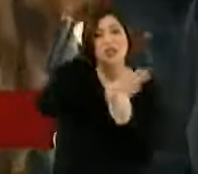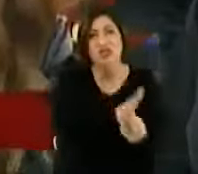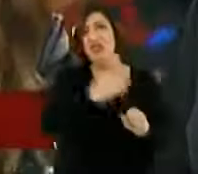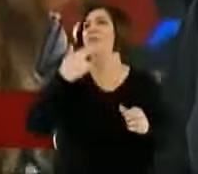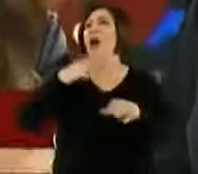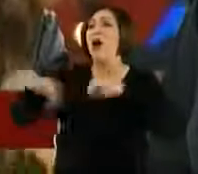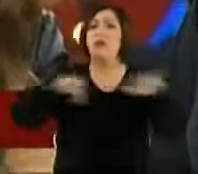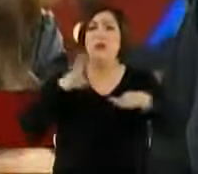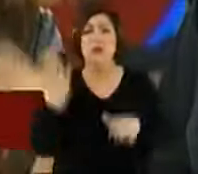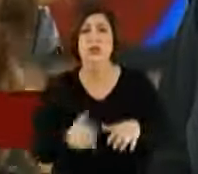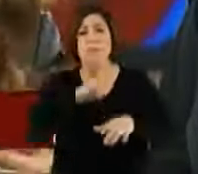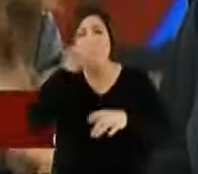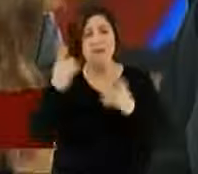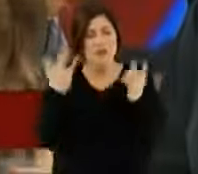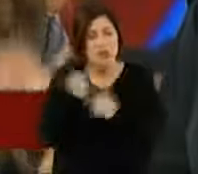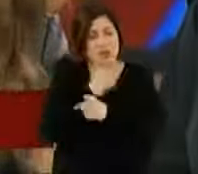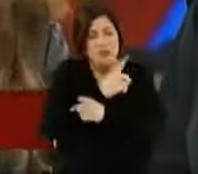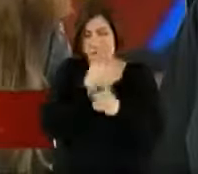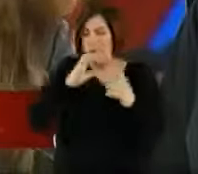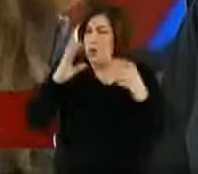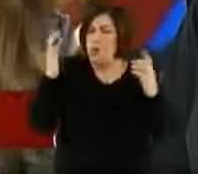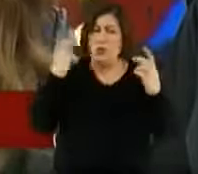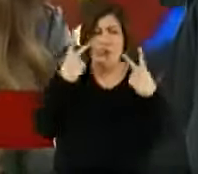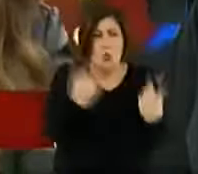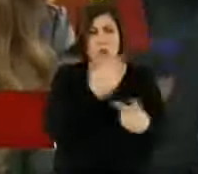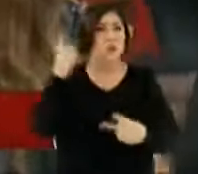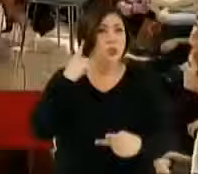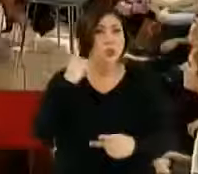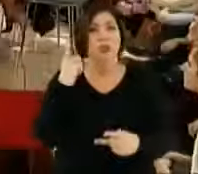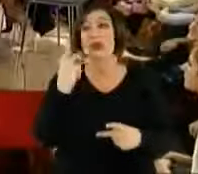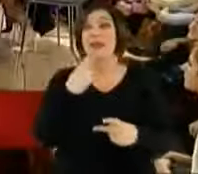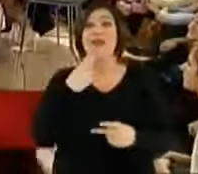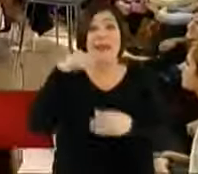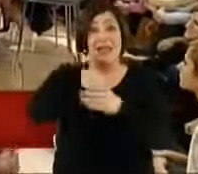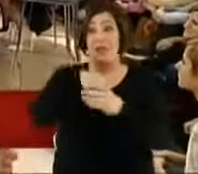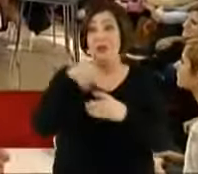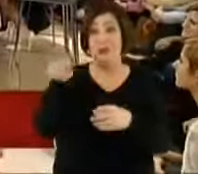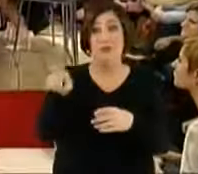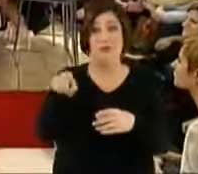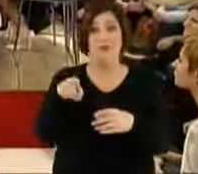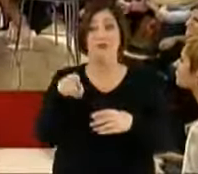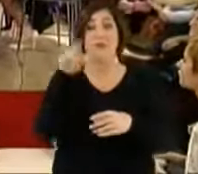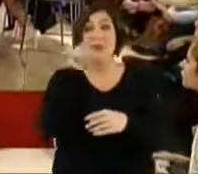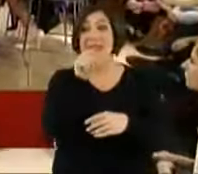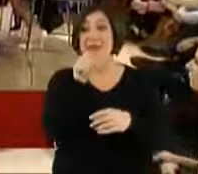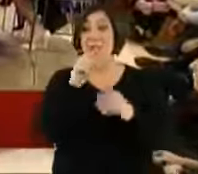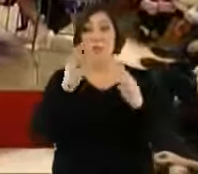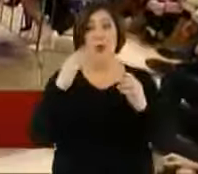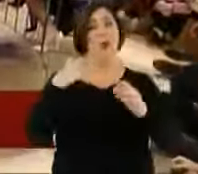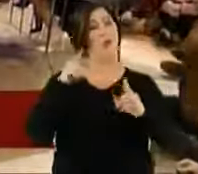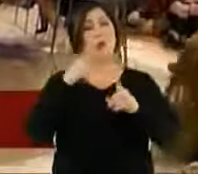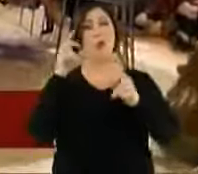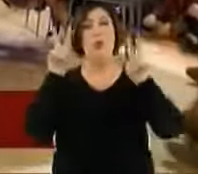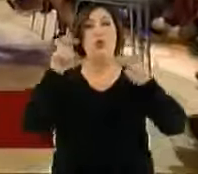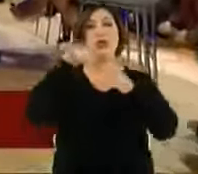şiddeti, ayrımcılıkları, birçok şeyi yaşıyoruz, görüyoruz, duyuyoruz. Evet, kadınlarla ilgili. Sizin duruşunuzu biliyorum